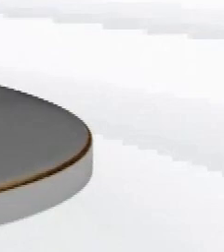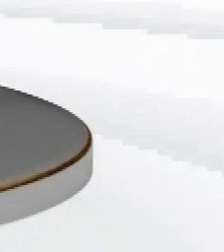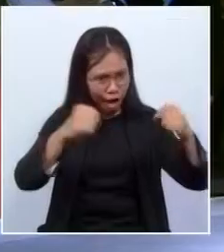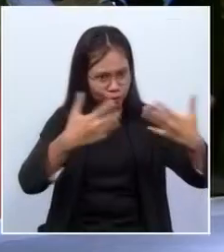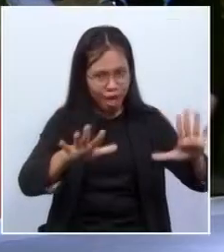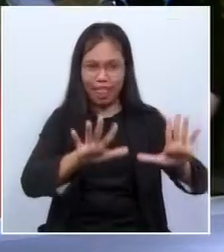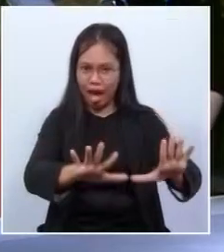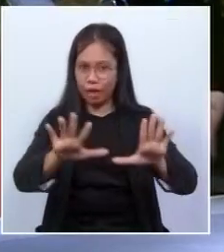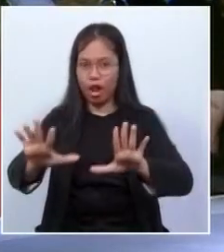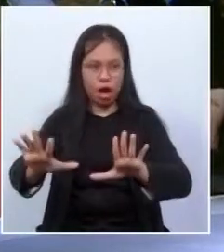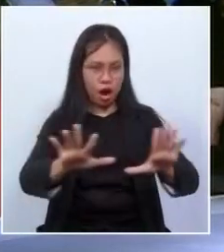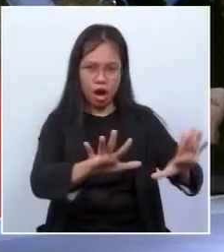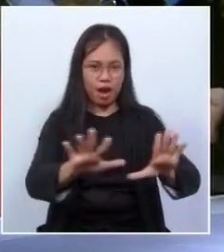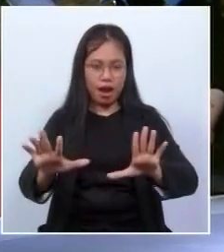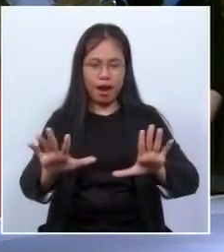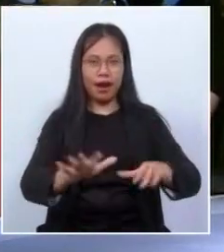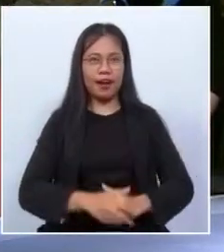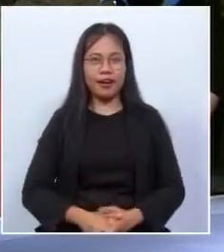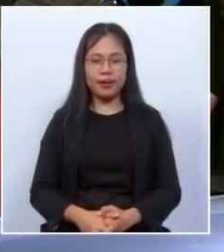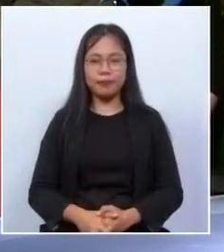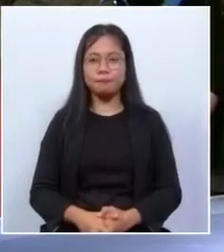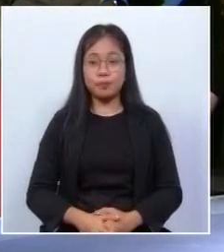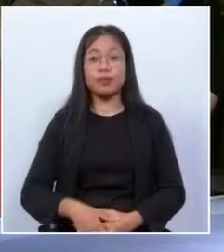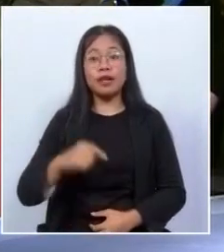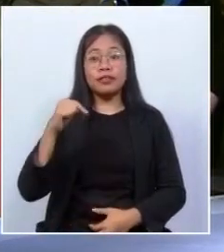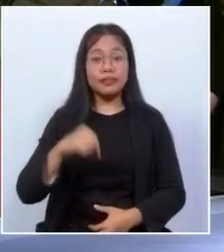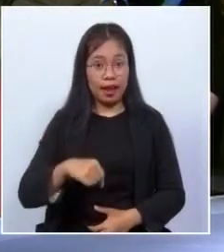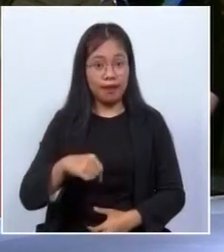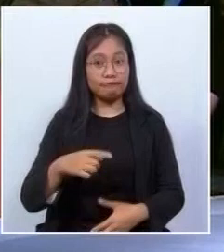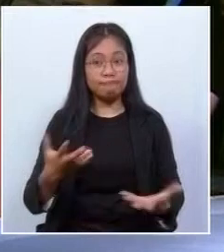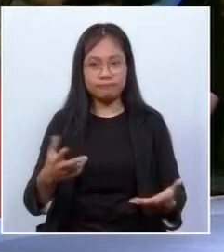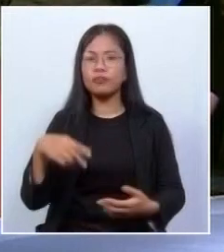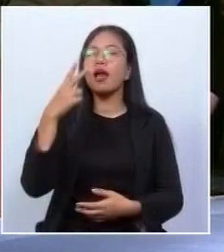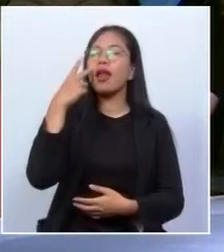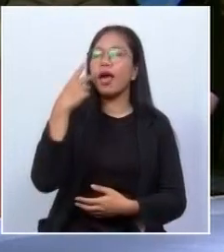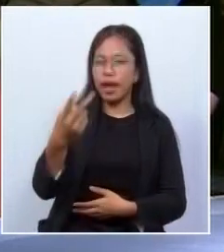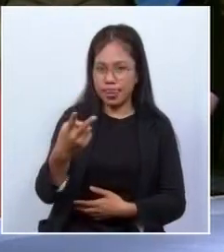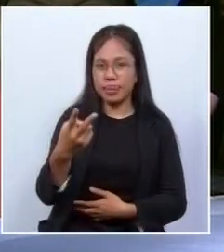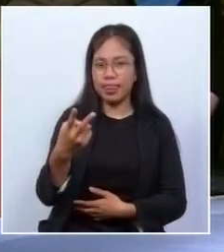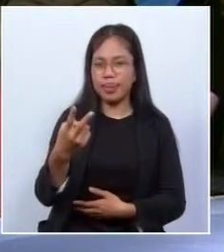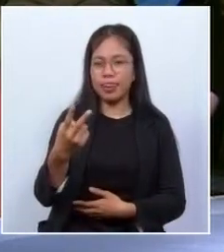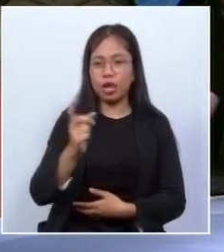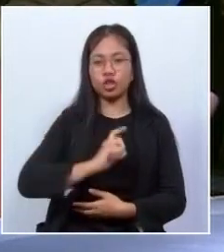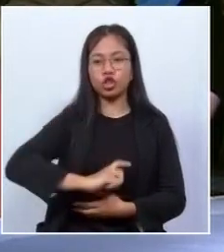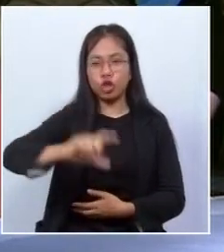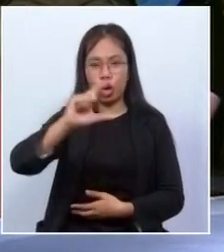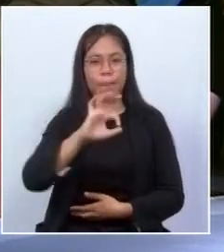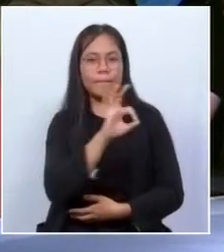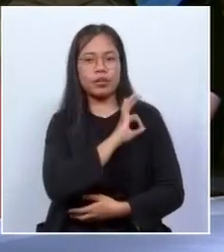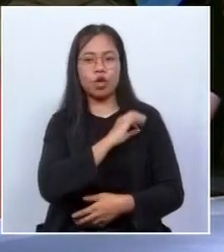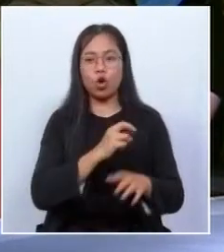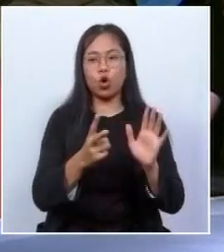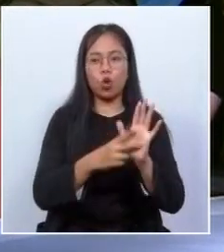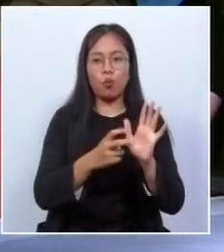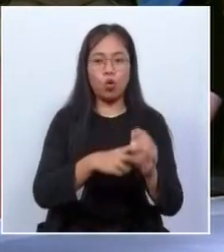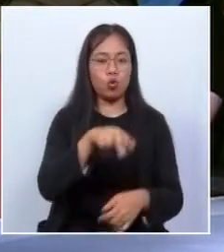berbahaya Sekarang saatnya kita akan melihat calon Presiden nomor urut 2 dan 3 saling bertanya dan